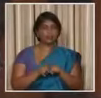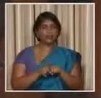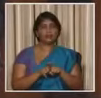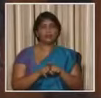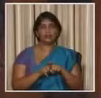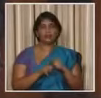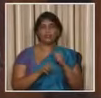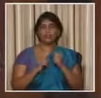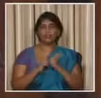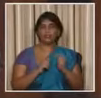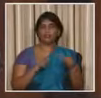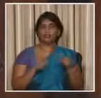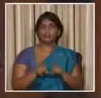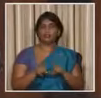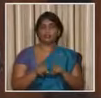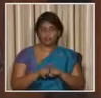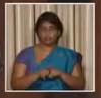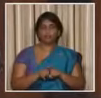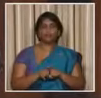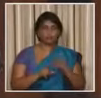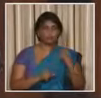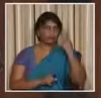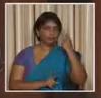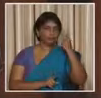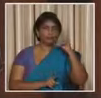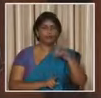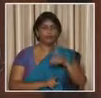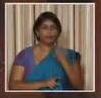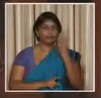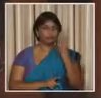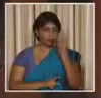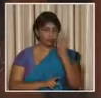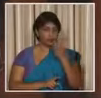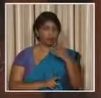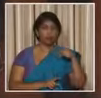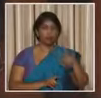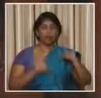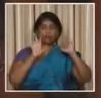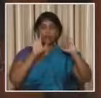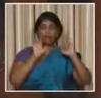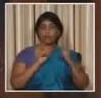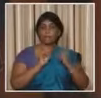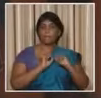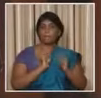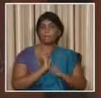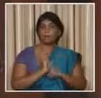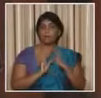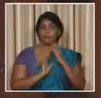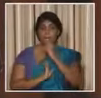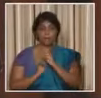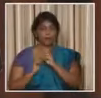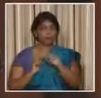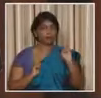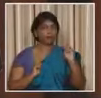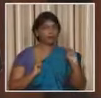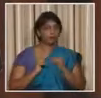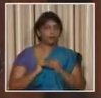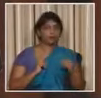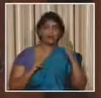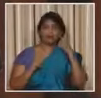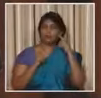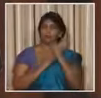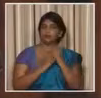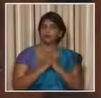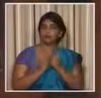700ක තිබ්බ බිලක් අද 1500ක් දක්වා වැඩිලා තියෙනවා. රුපියල් 3000ක තිබ්බ බිලක් අද 6000ක් වෙනවා. බිඳුවේ ඉඳන් 30 වෙනකල්, ඒ කියන්නේ අවම